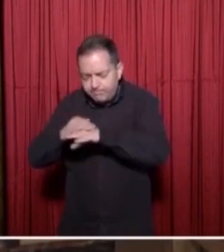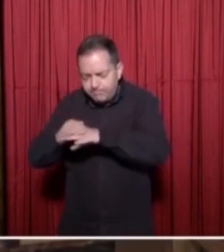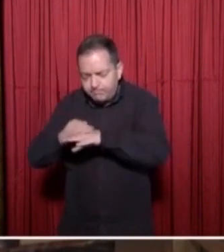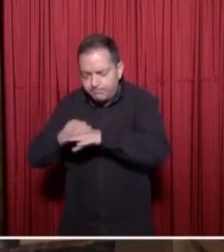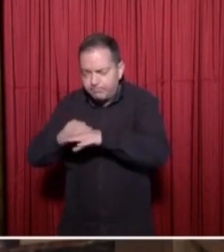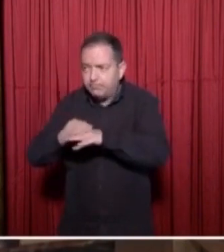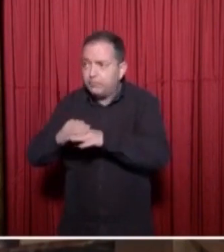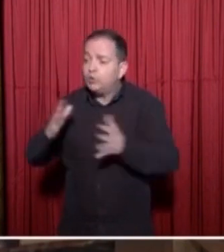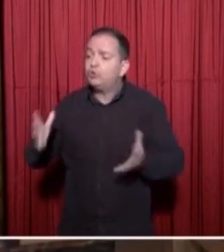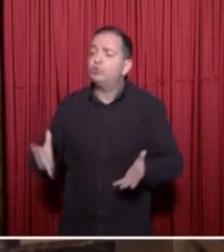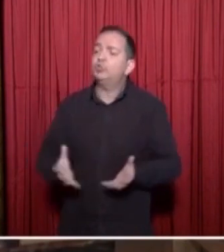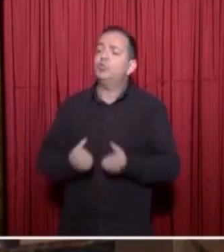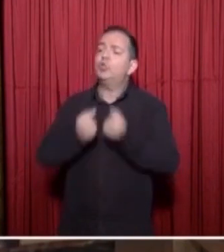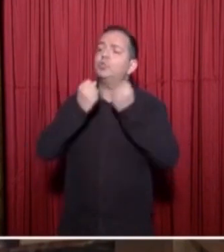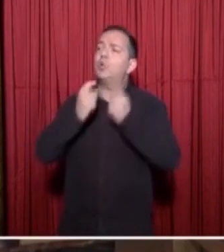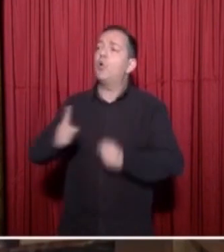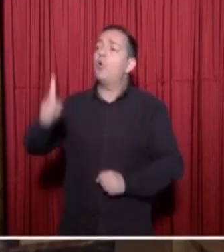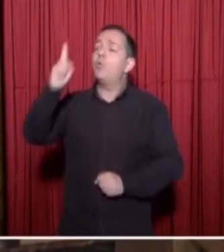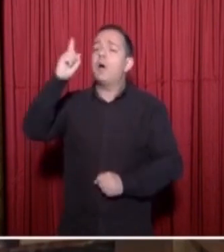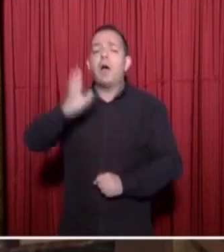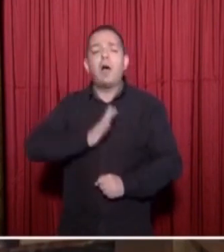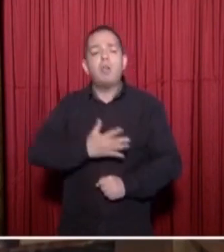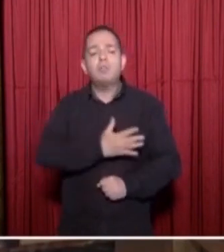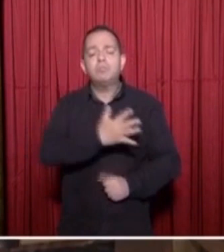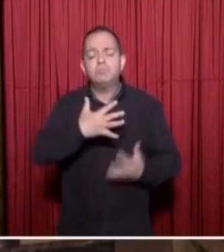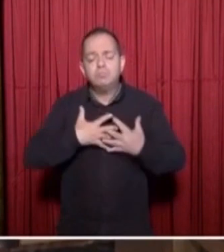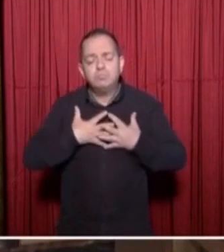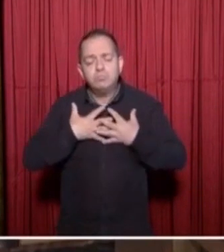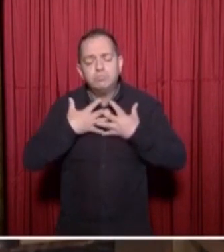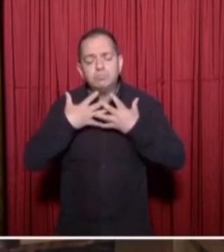μετανοούσαν και σώσον ως μόνος